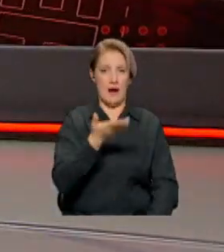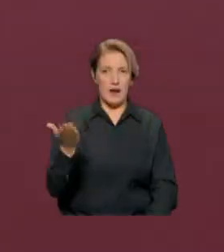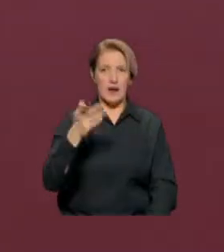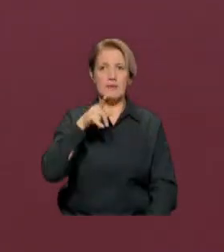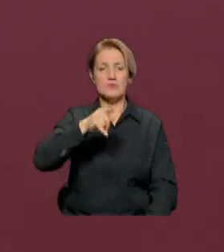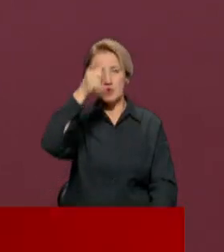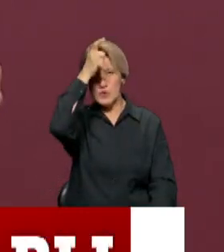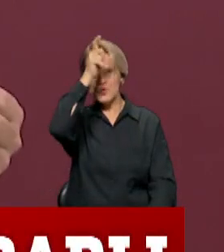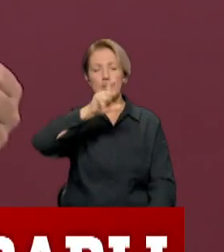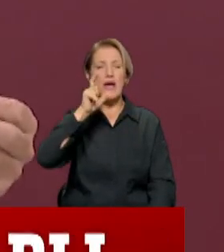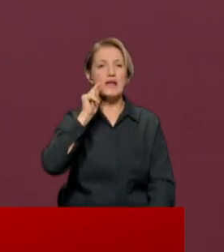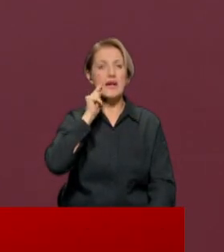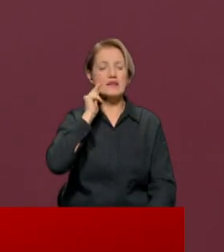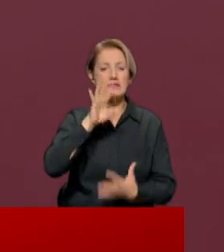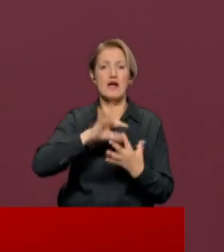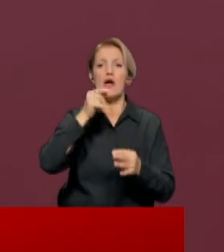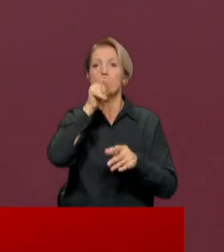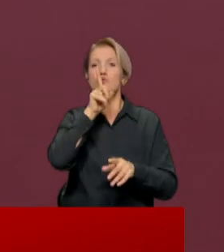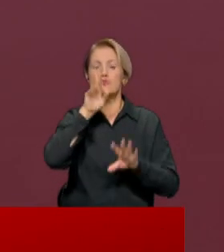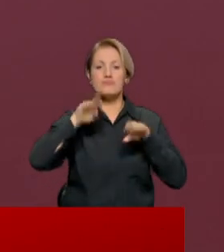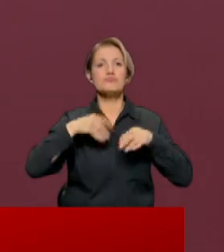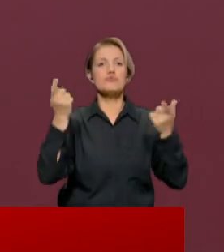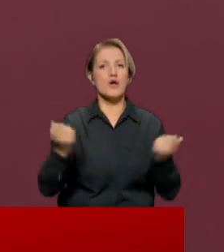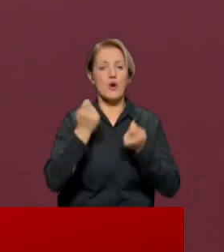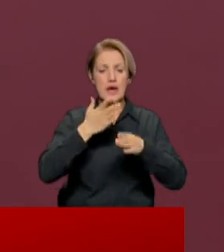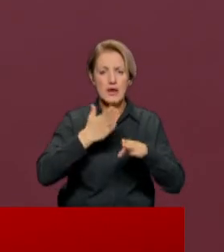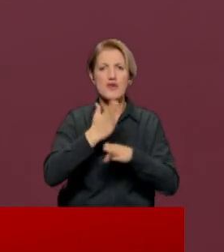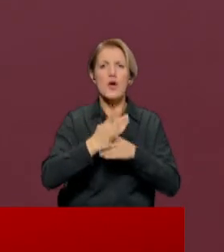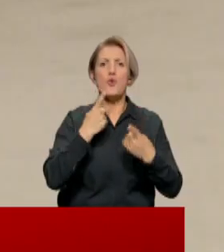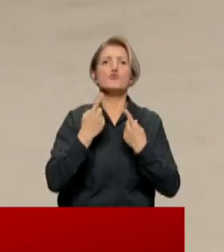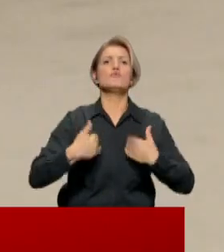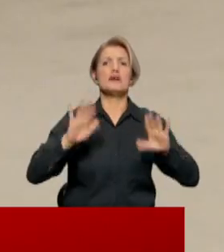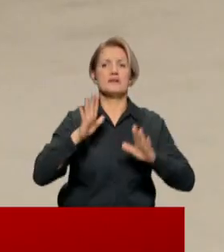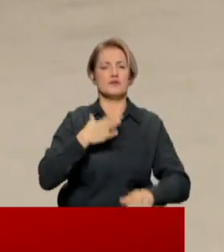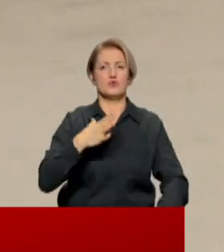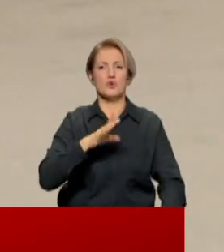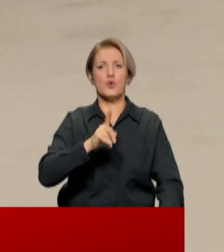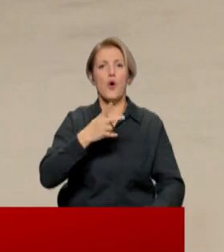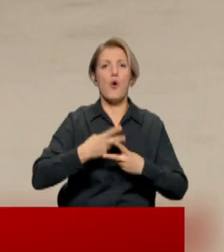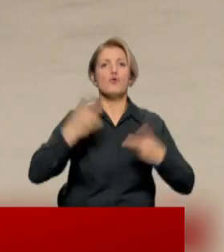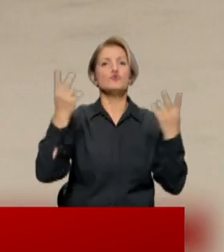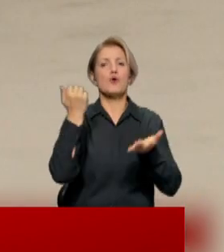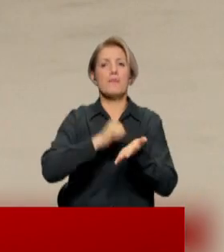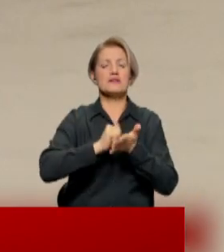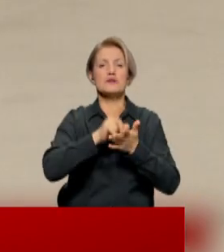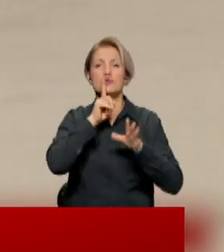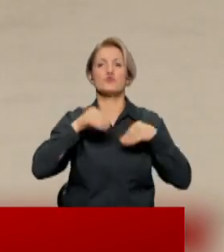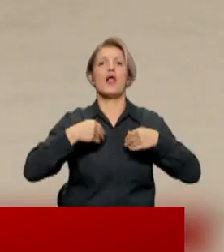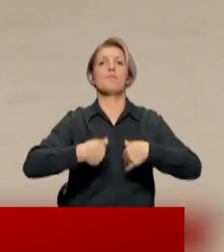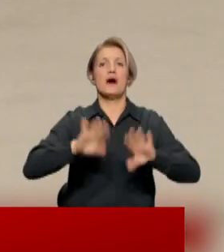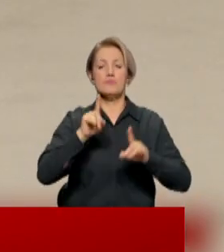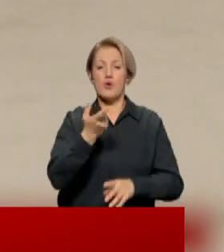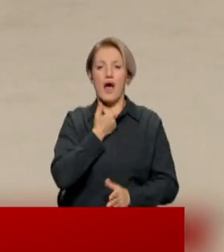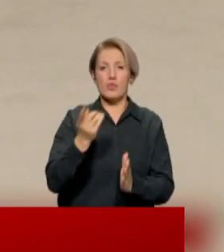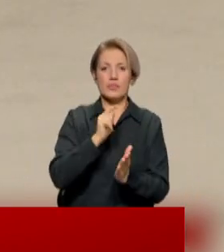bu ülkede insanlar susturulmaya çalışılıyor gerçekler konuşulmasın isteniyor özgür basın susturulamaz Bu